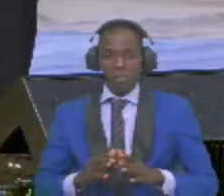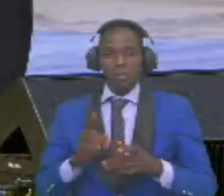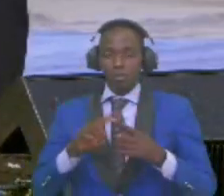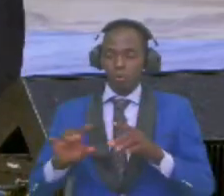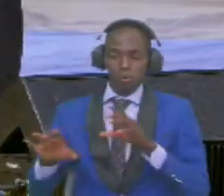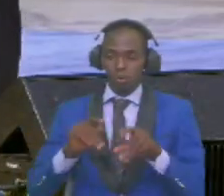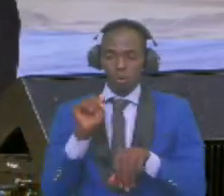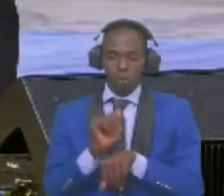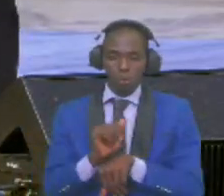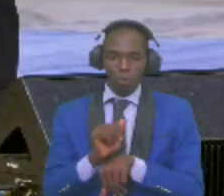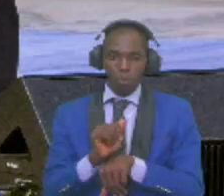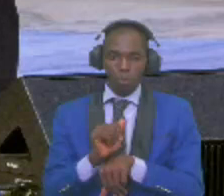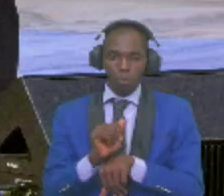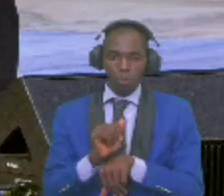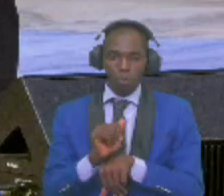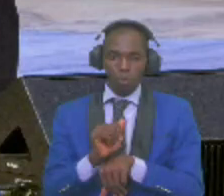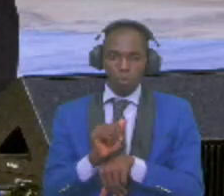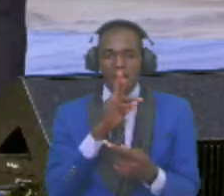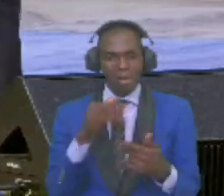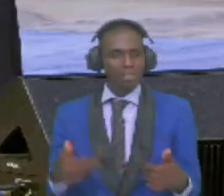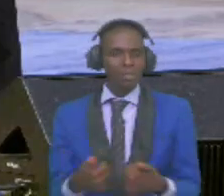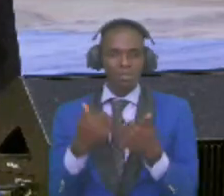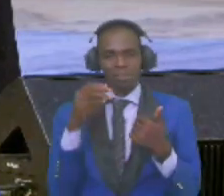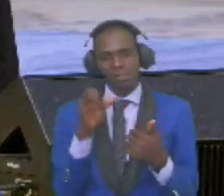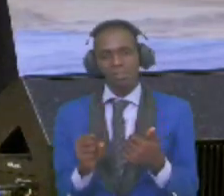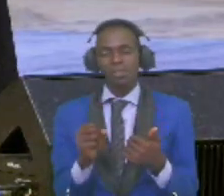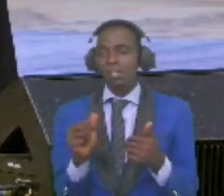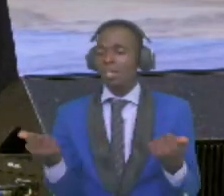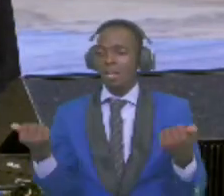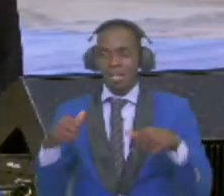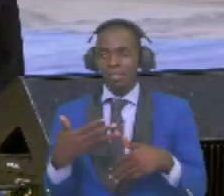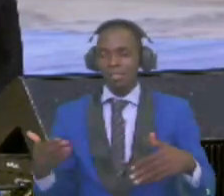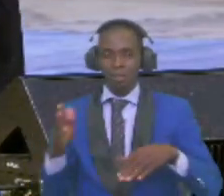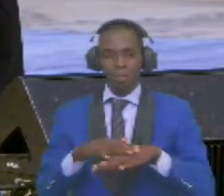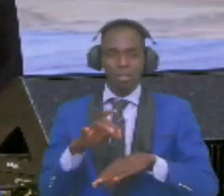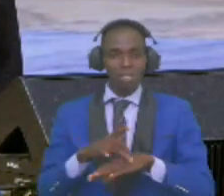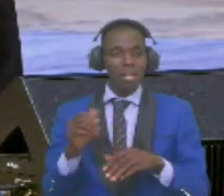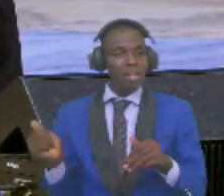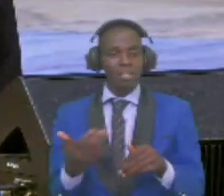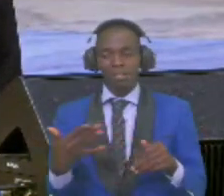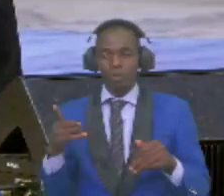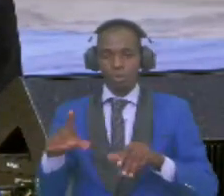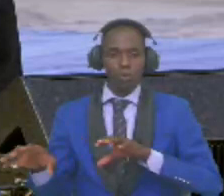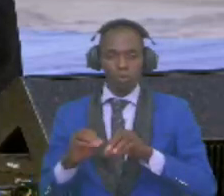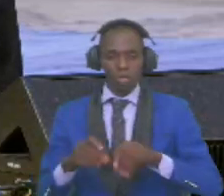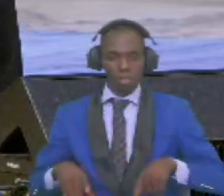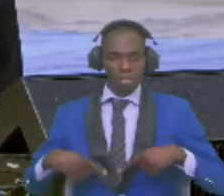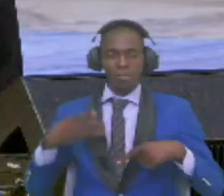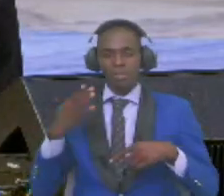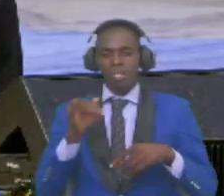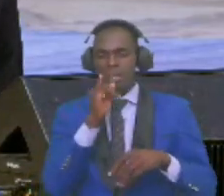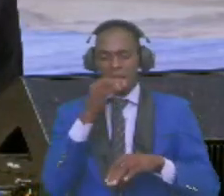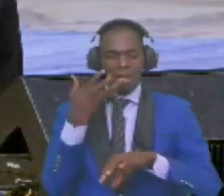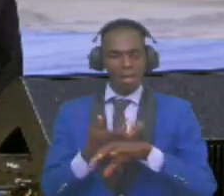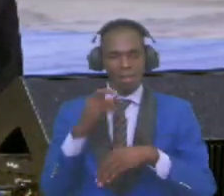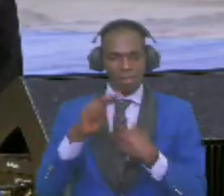l'oeuvre comme cela est attendu de vous il a des défis partout sur l'assiette tout ce qu'on fait dans cette ville il y